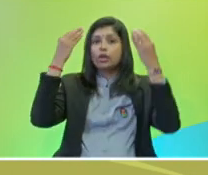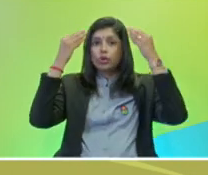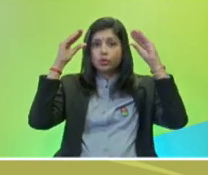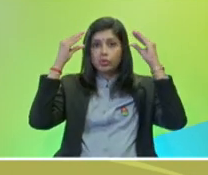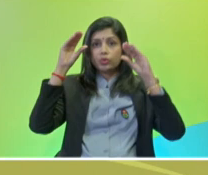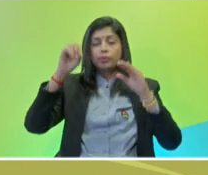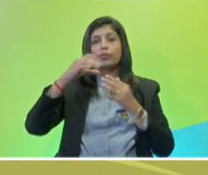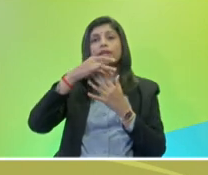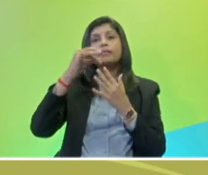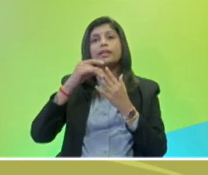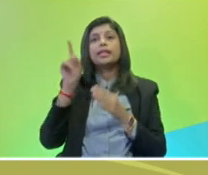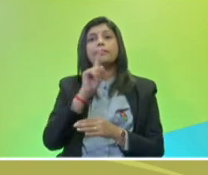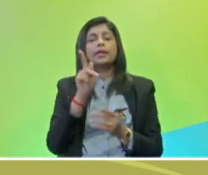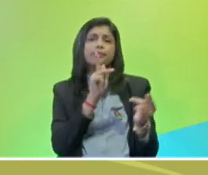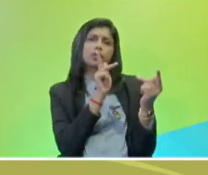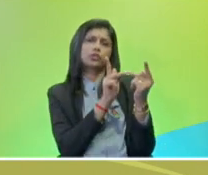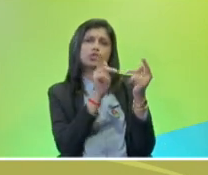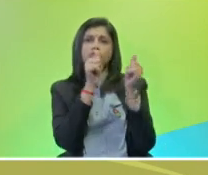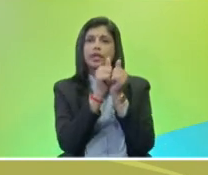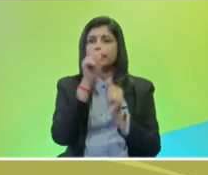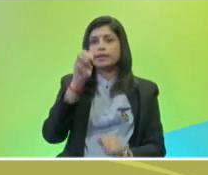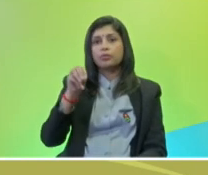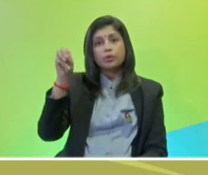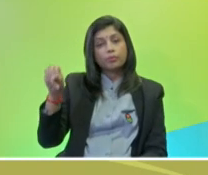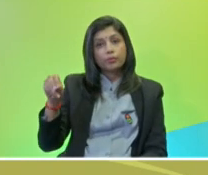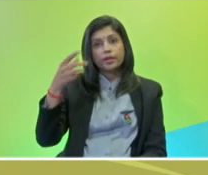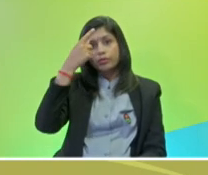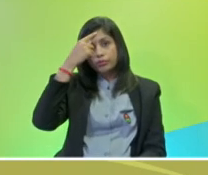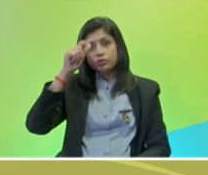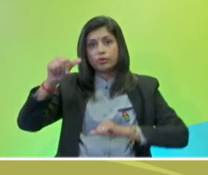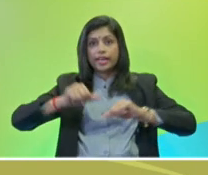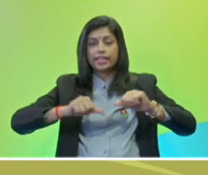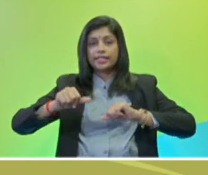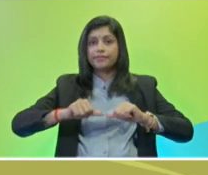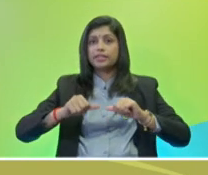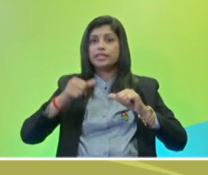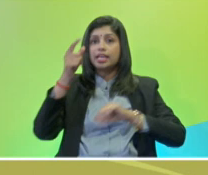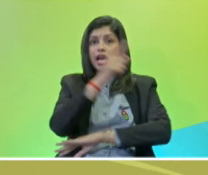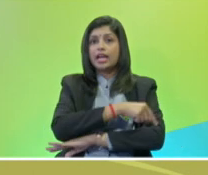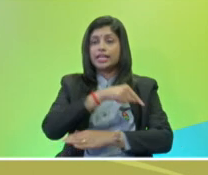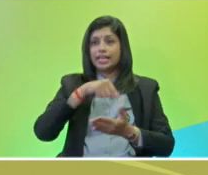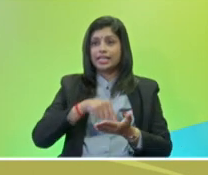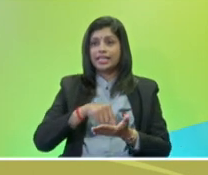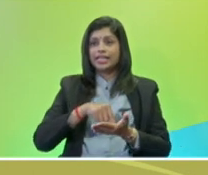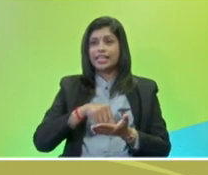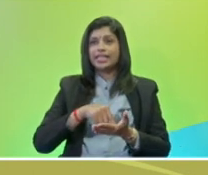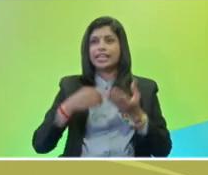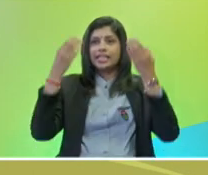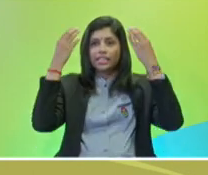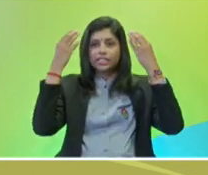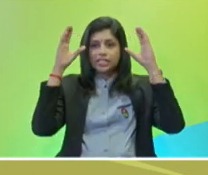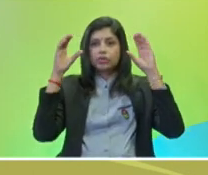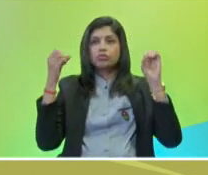tadi oke untuk telah memilih pembelajaran 1 bulan